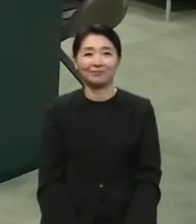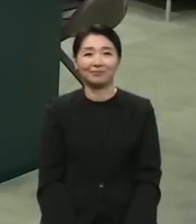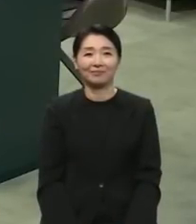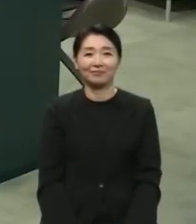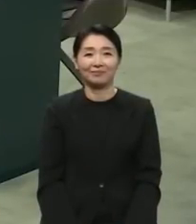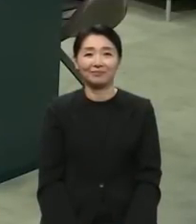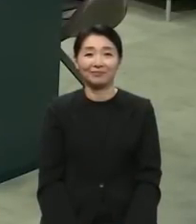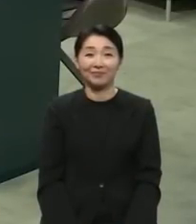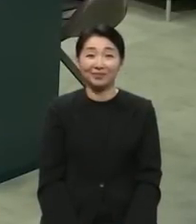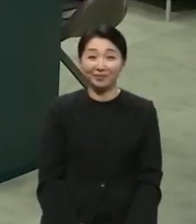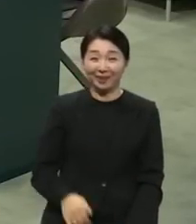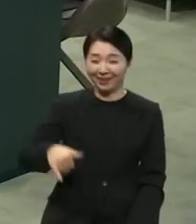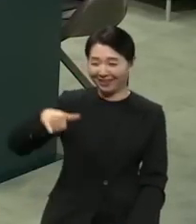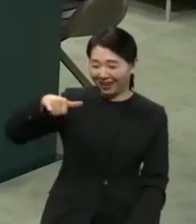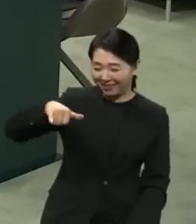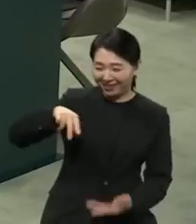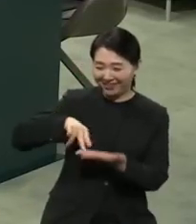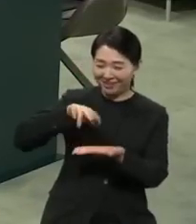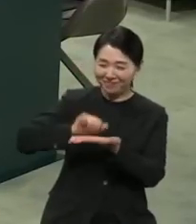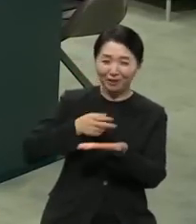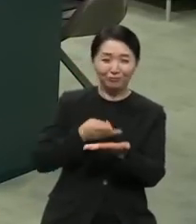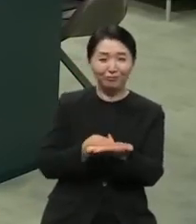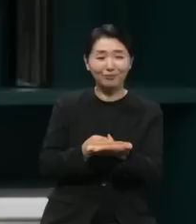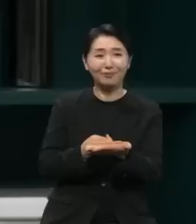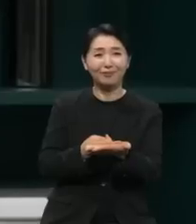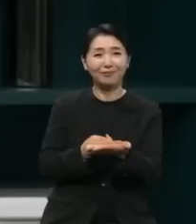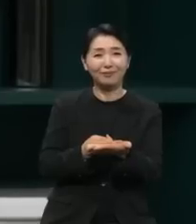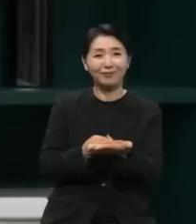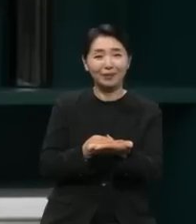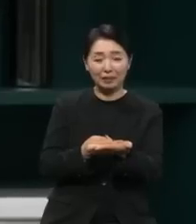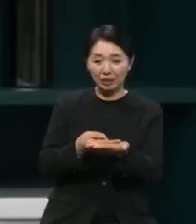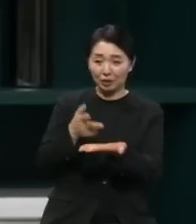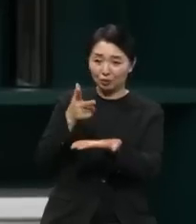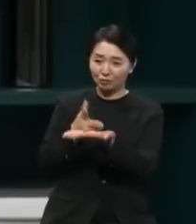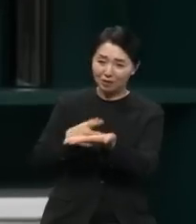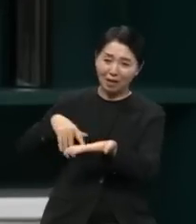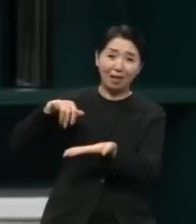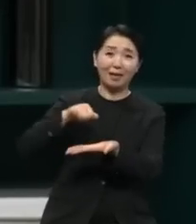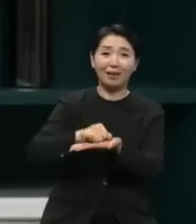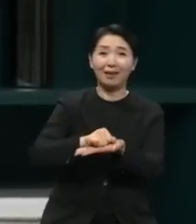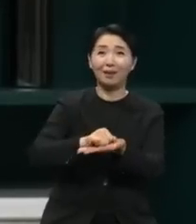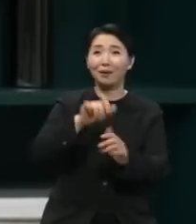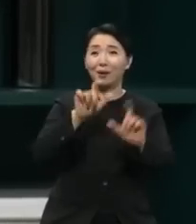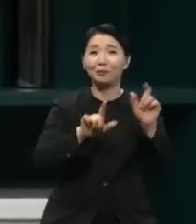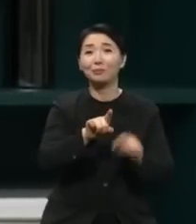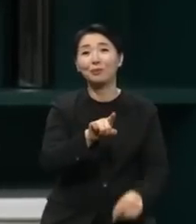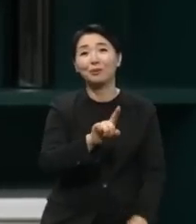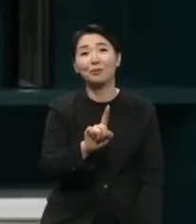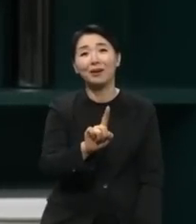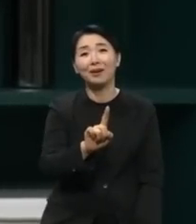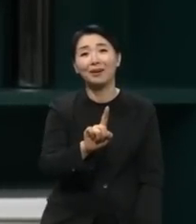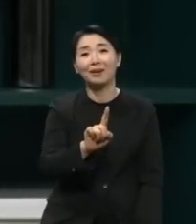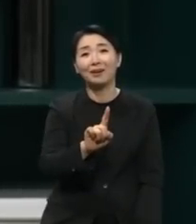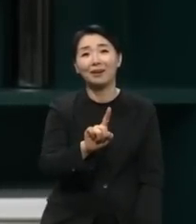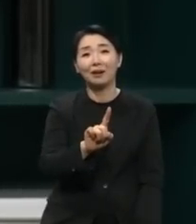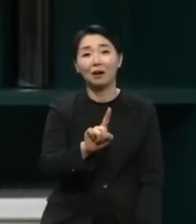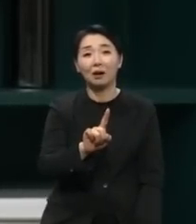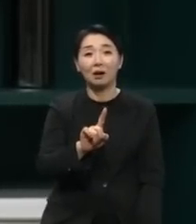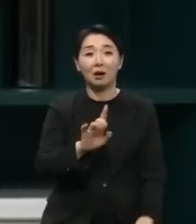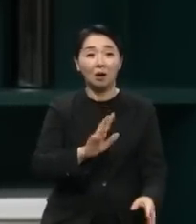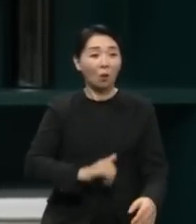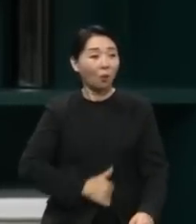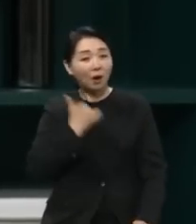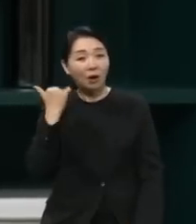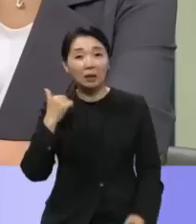가방으로 자리 맞고 들어눕고 이런 다양한 방식으로 자리를 맞는 행위가 단순히 그냥 우리가 아 너무